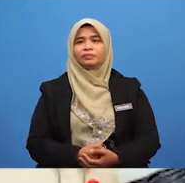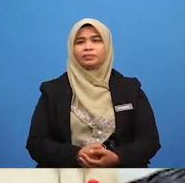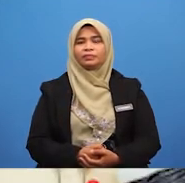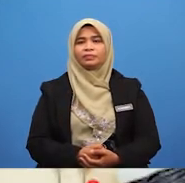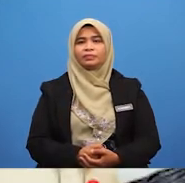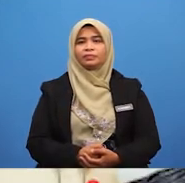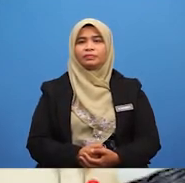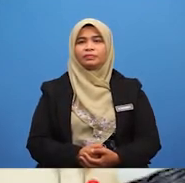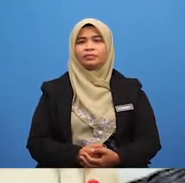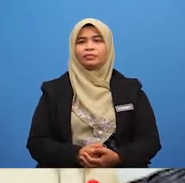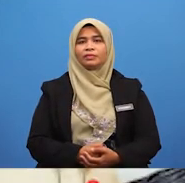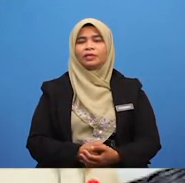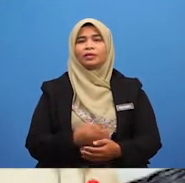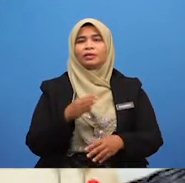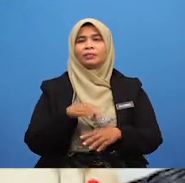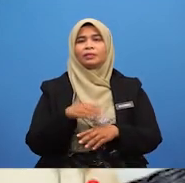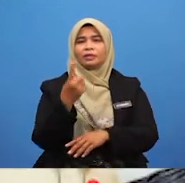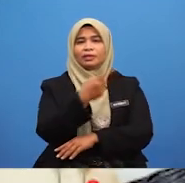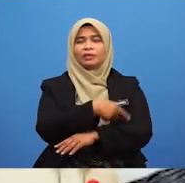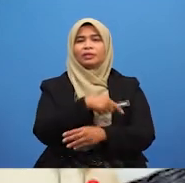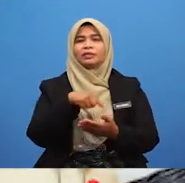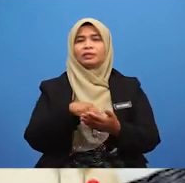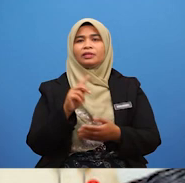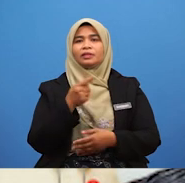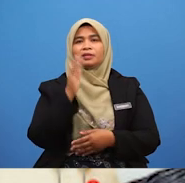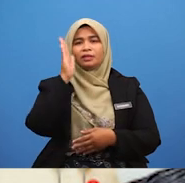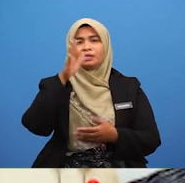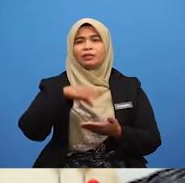Okey pelajar, pada hari ini kita akan belajar